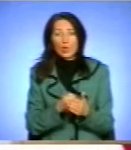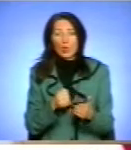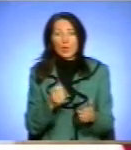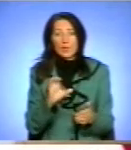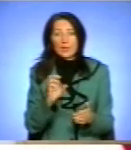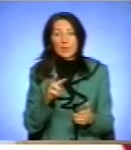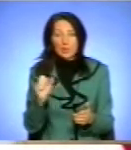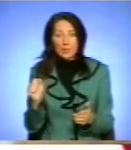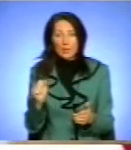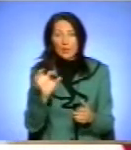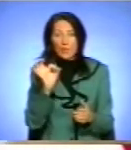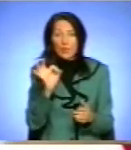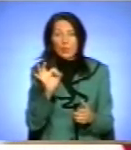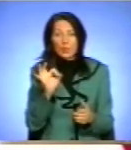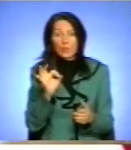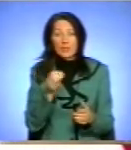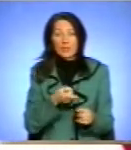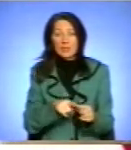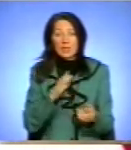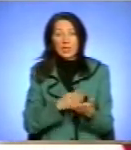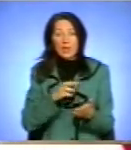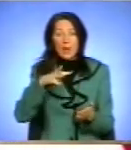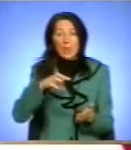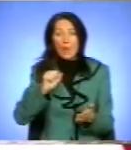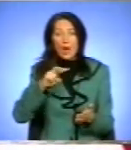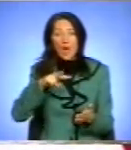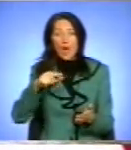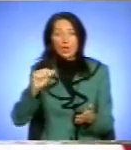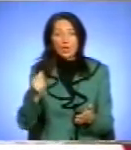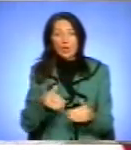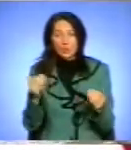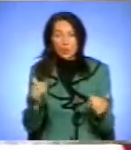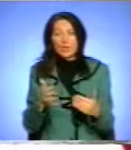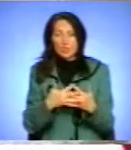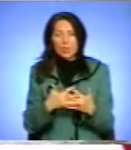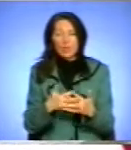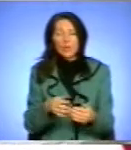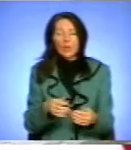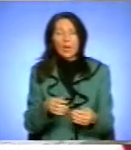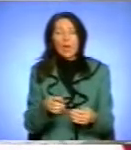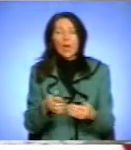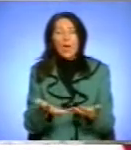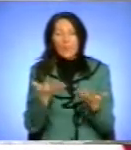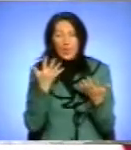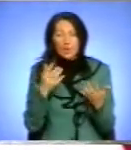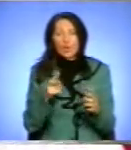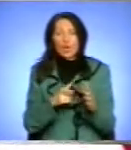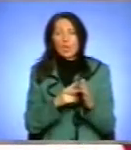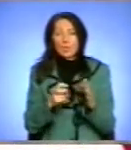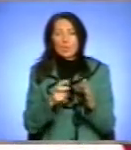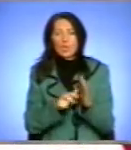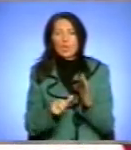більше 1 квадратного сантиметра. Це і мальошниця. Все, що більше, рахується сіткою. За 10 місяців цього року викрито 685 порушень